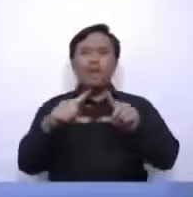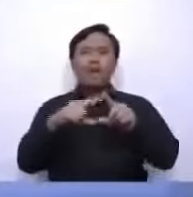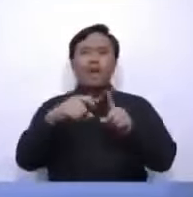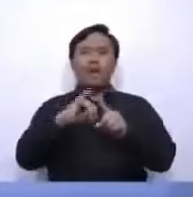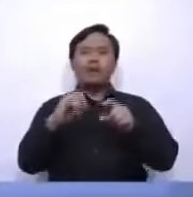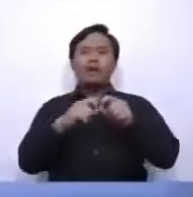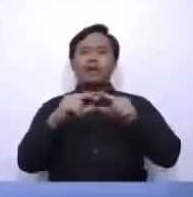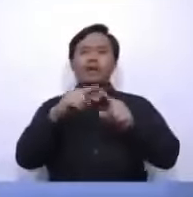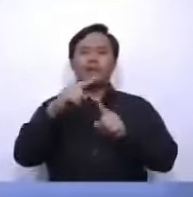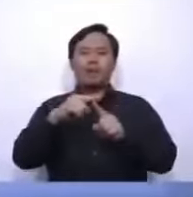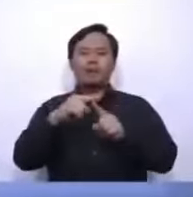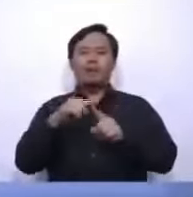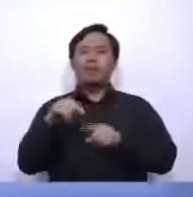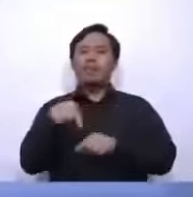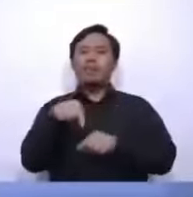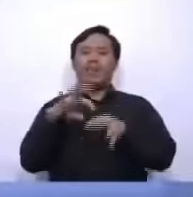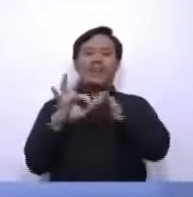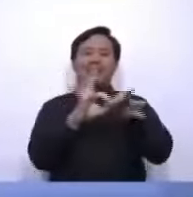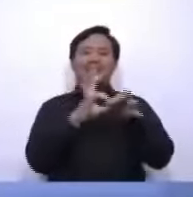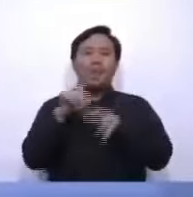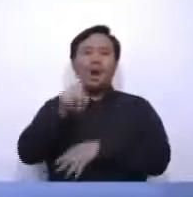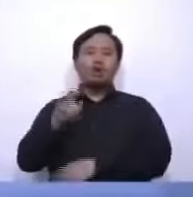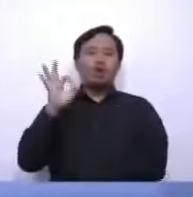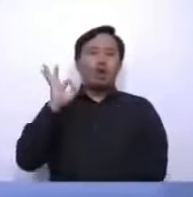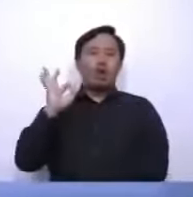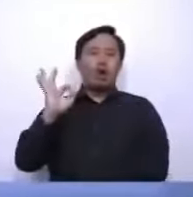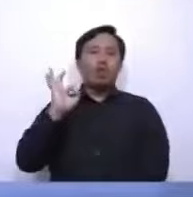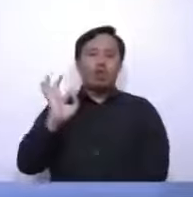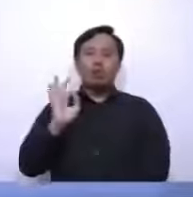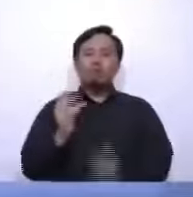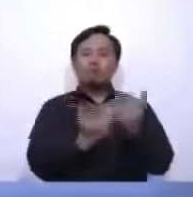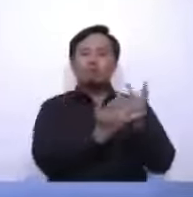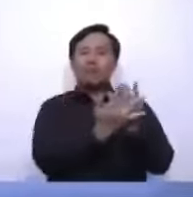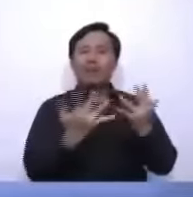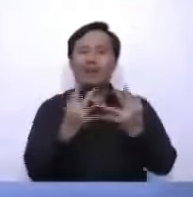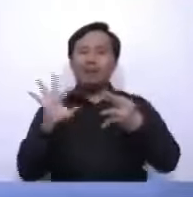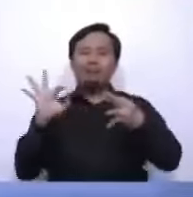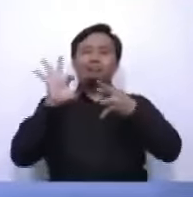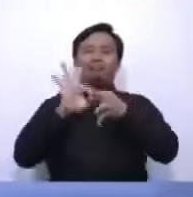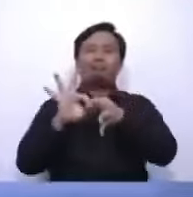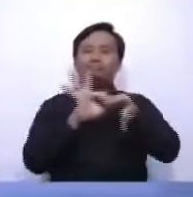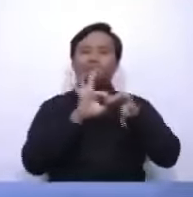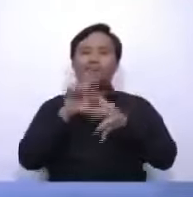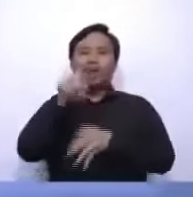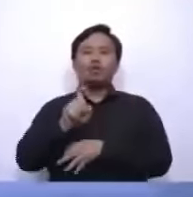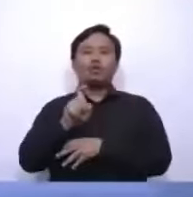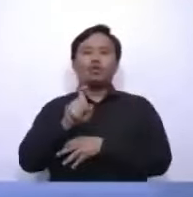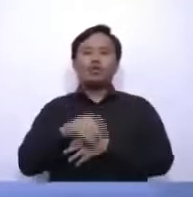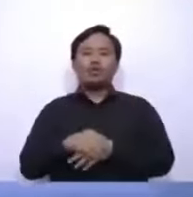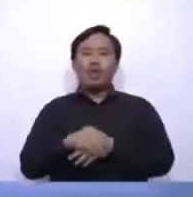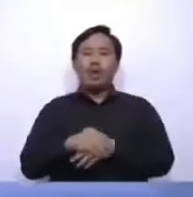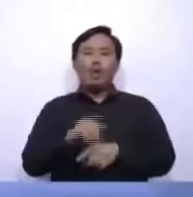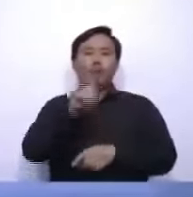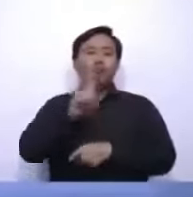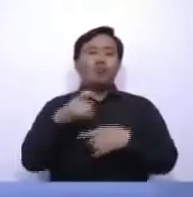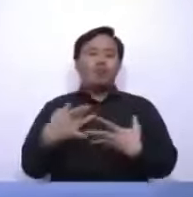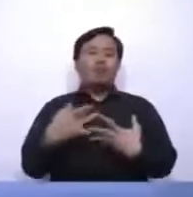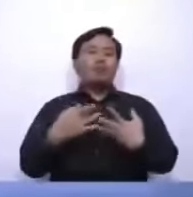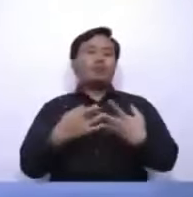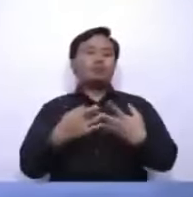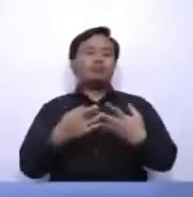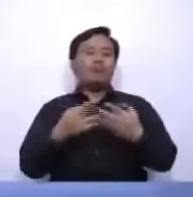itu adanya kerjasama antara orang tua, masyarakat dan juga lingkungan yang lain. Sehingga perlu adanya penanganan secara